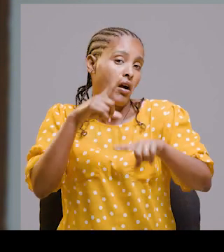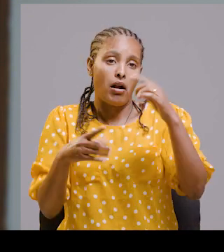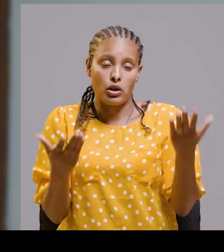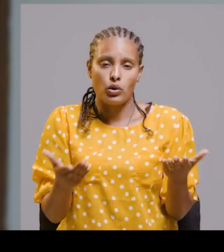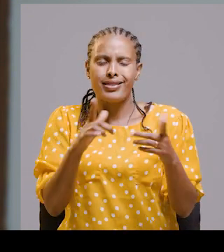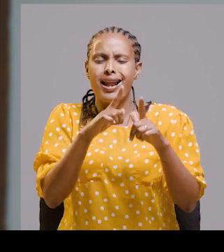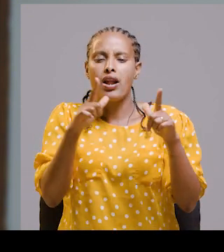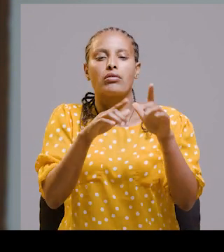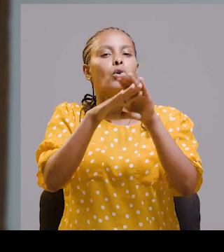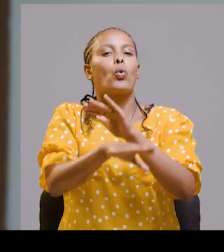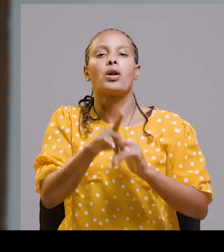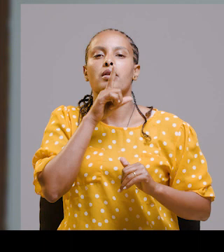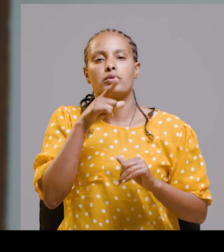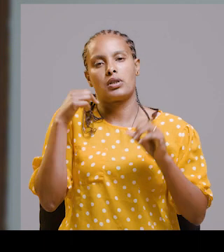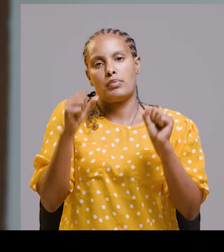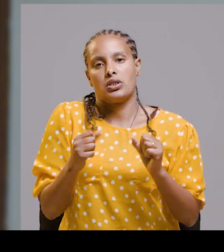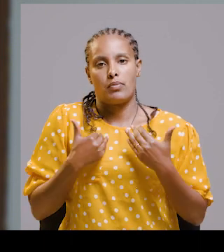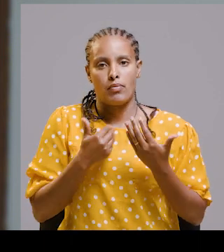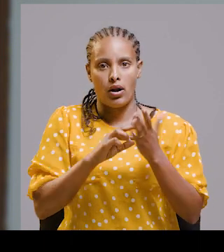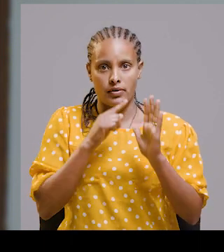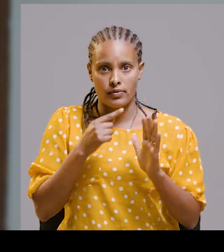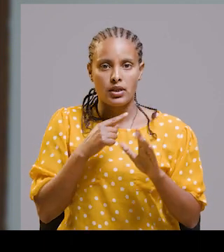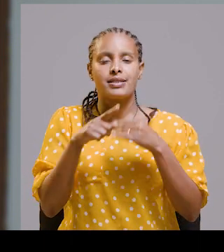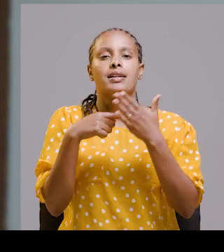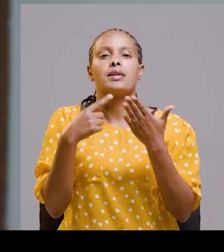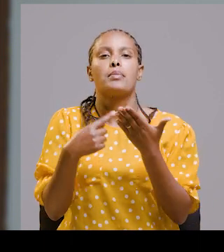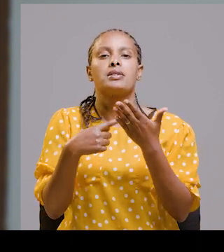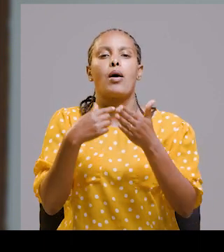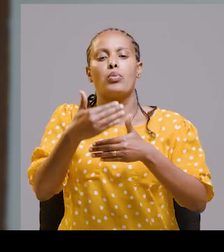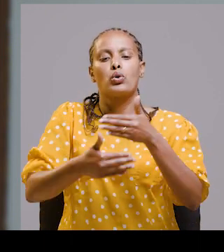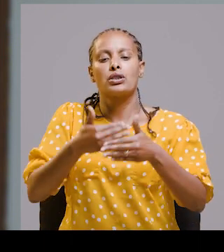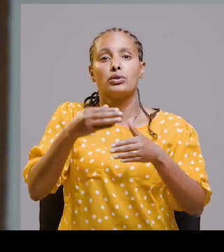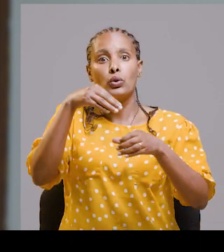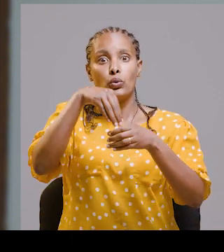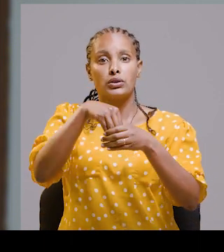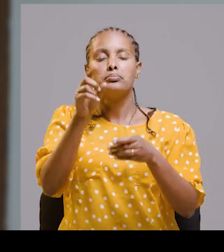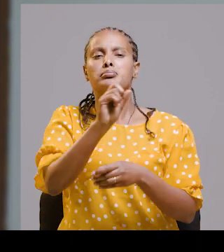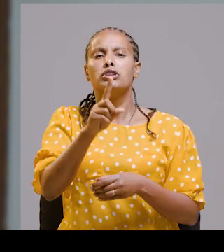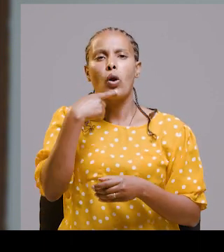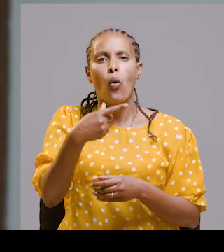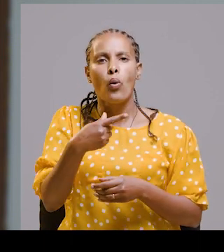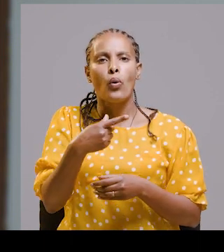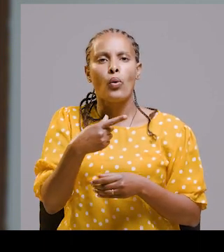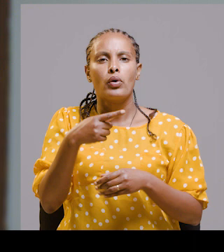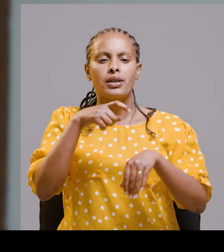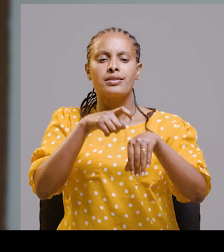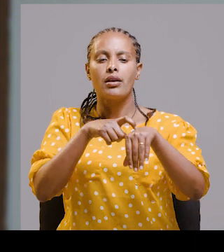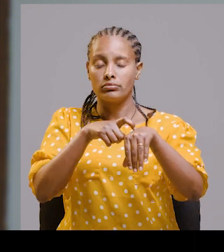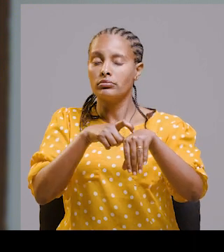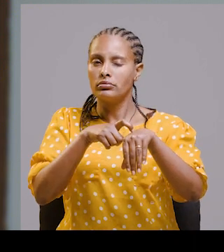ሰዎች ህክምናው ማድረግ ካልቻል ትልቅ ጉድለት ሊሆን ስለሚችል ማለት ነው ስለዚህ በዛ ፕሮሰስ ውስጥ